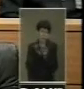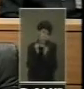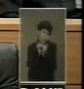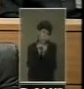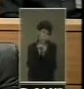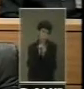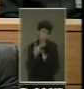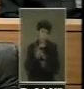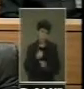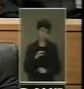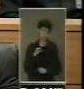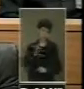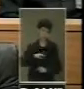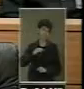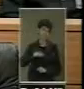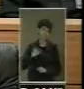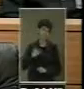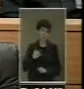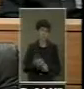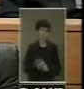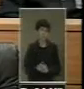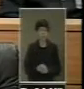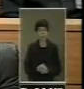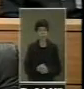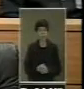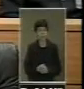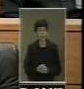ก่อนผมไหว้ไม่ค่อยลงครับ